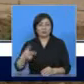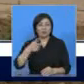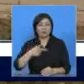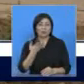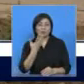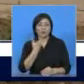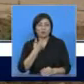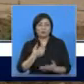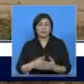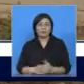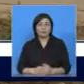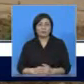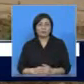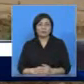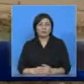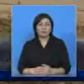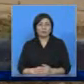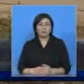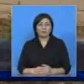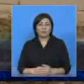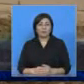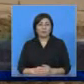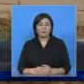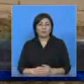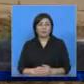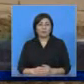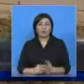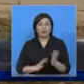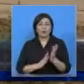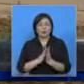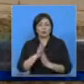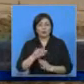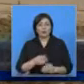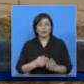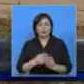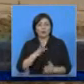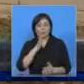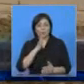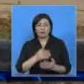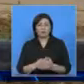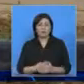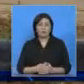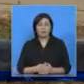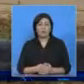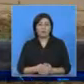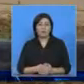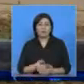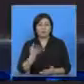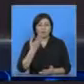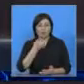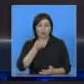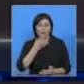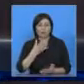тұрады. Яғни өсіп жақсы өнім берген уақытта ол түсі өте әдемі болып